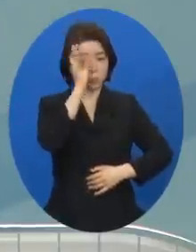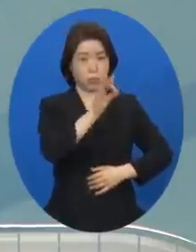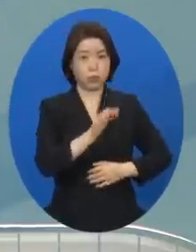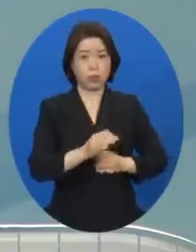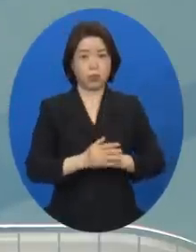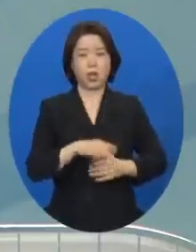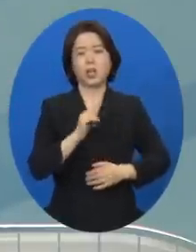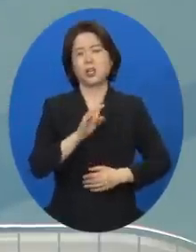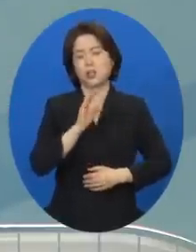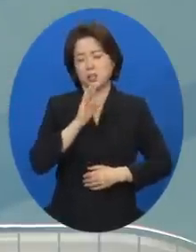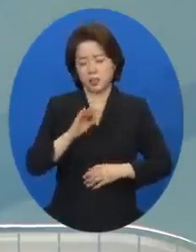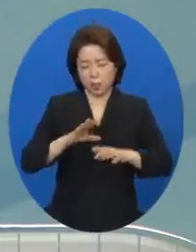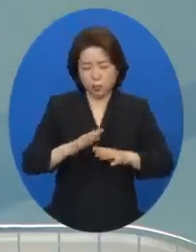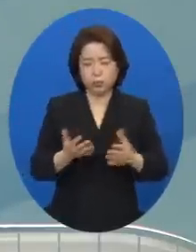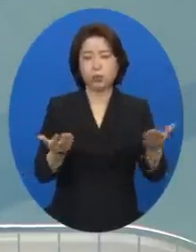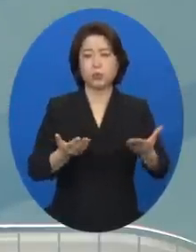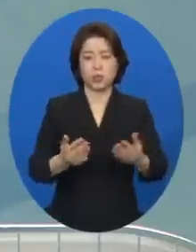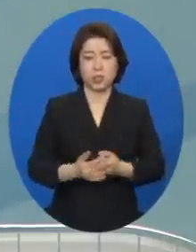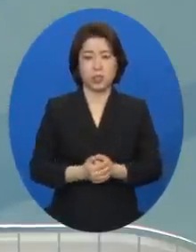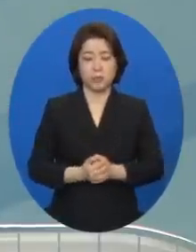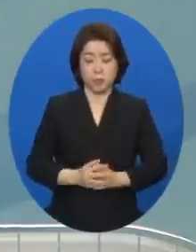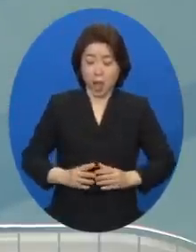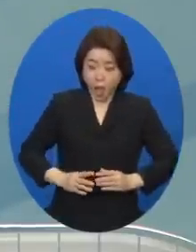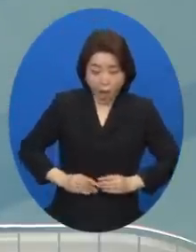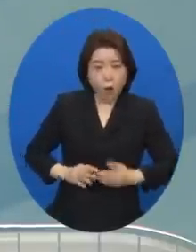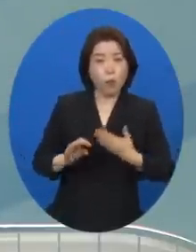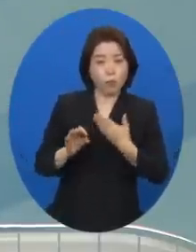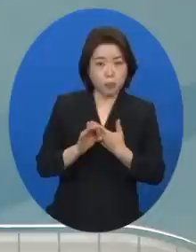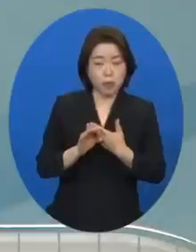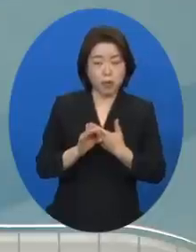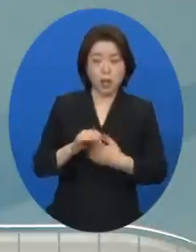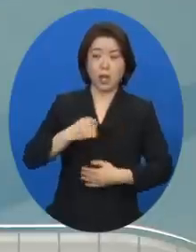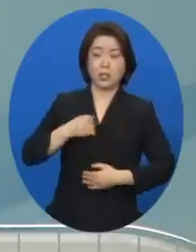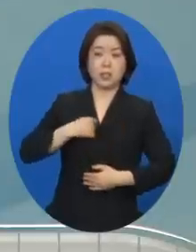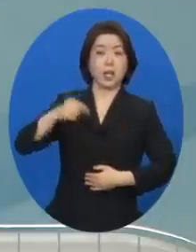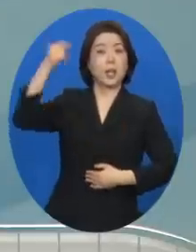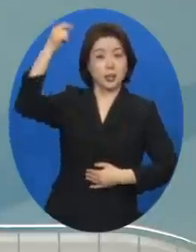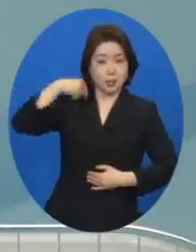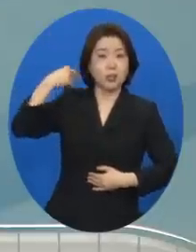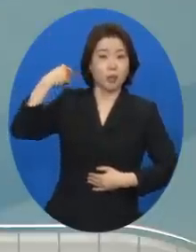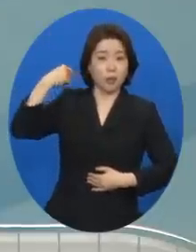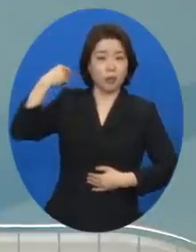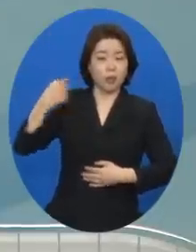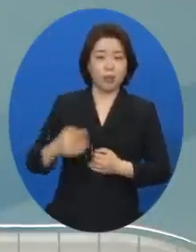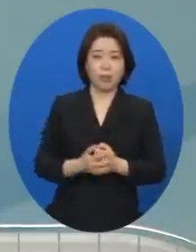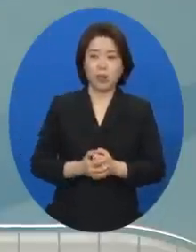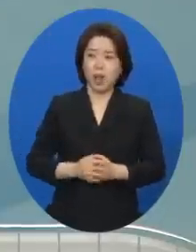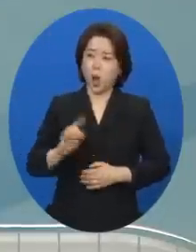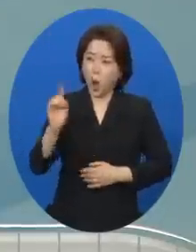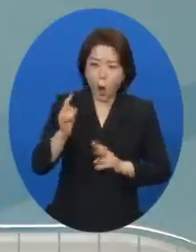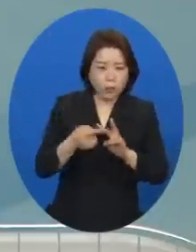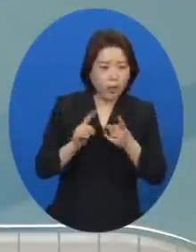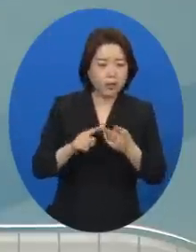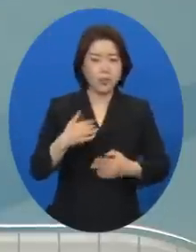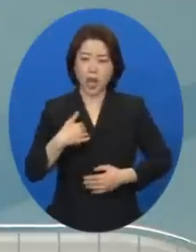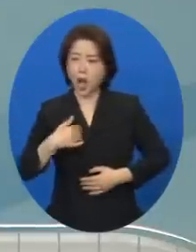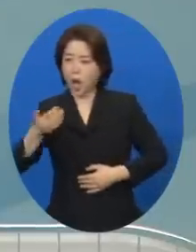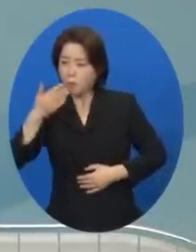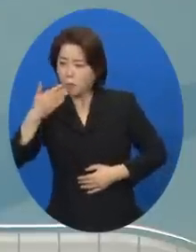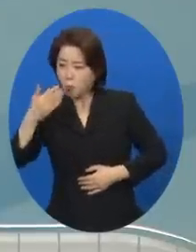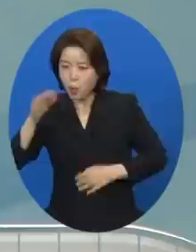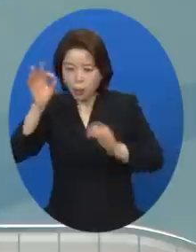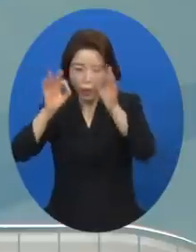진짜 무서운 겁니다 배가 고프면 본인이 느끼지 않아요 그러니까 어떻게 해서든지 먹으려고